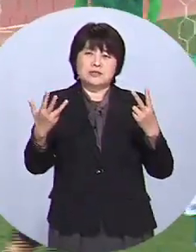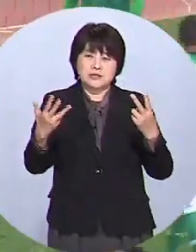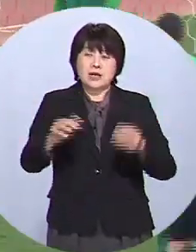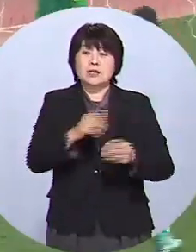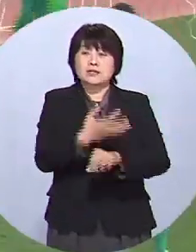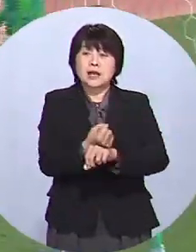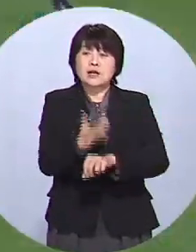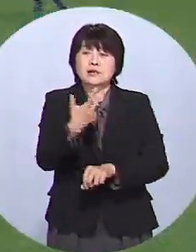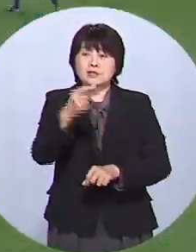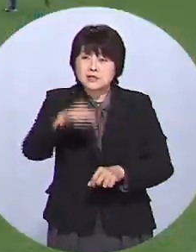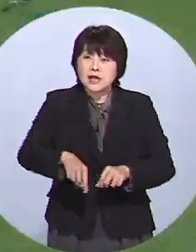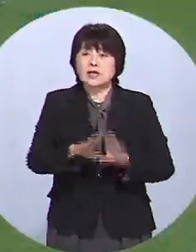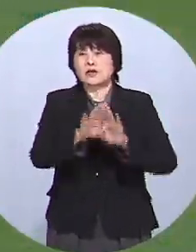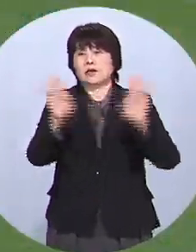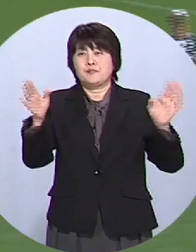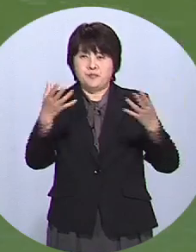ました。